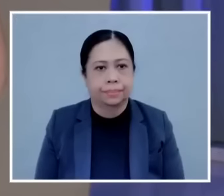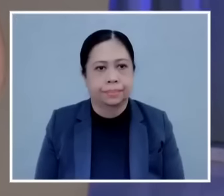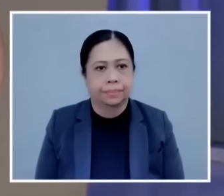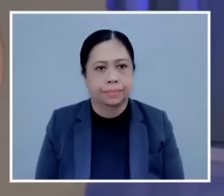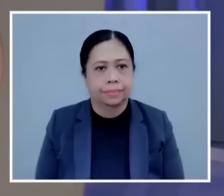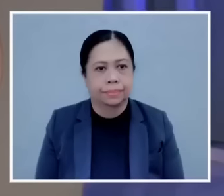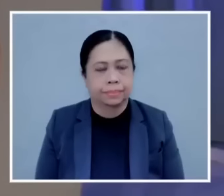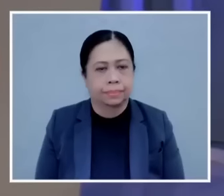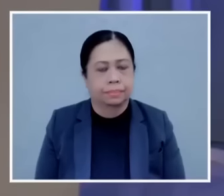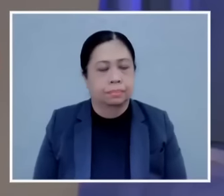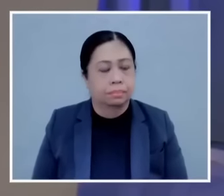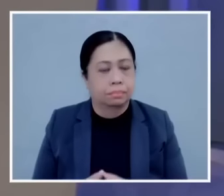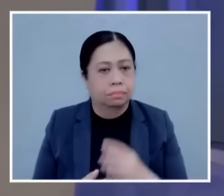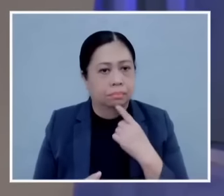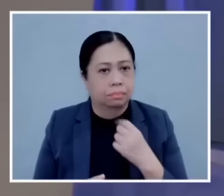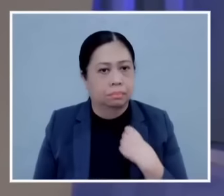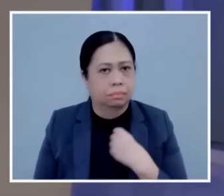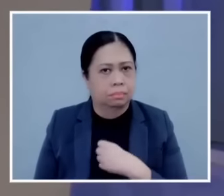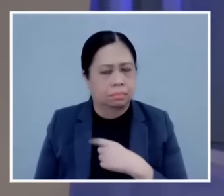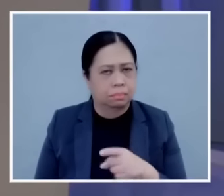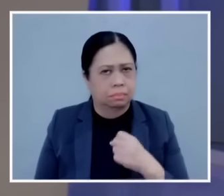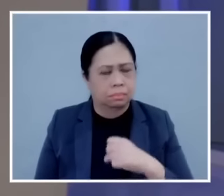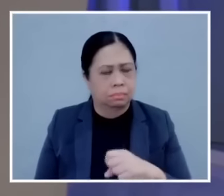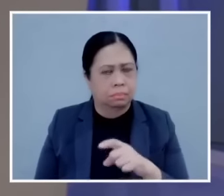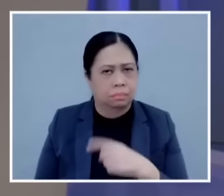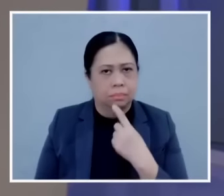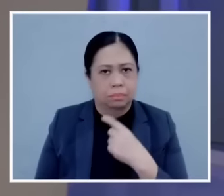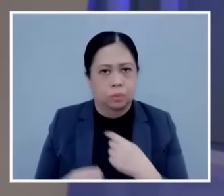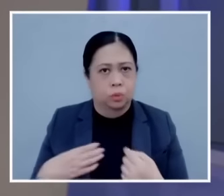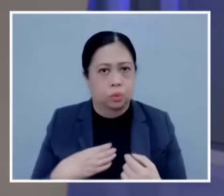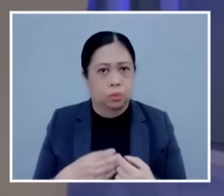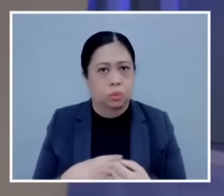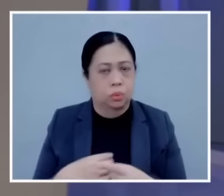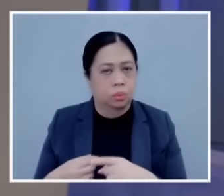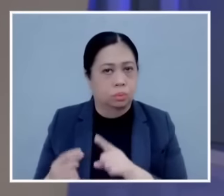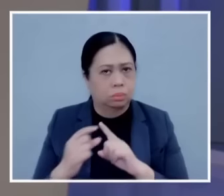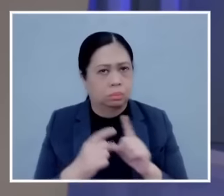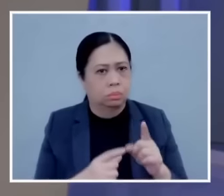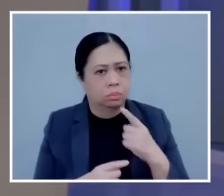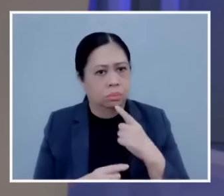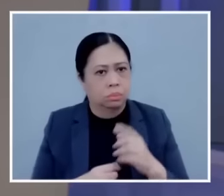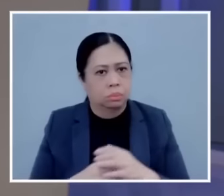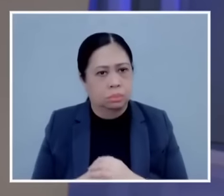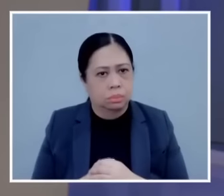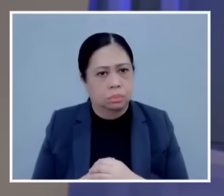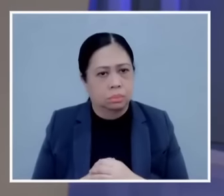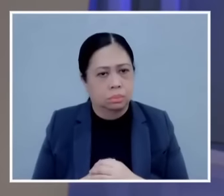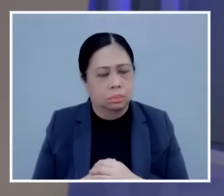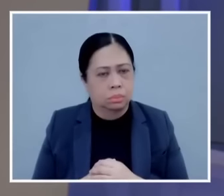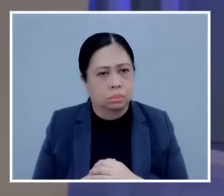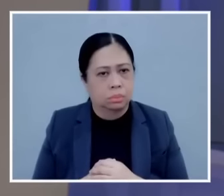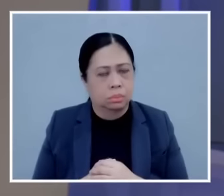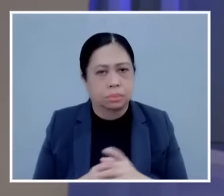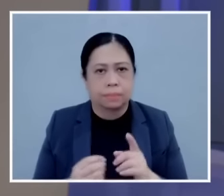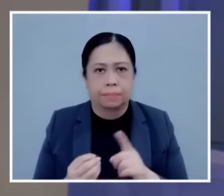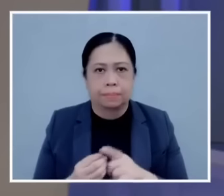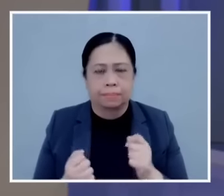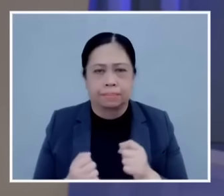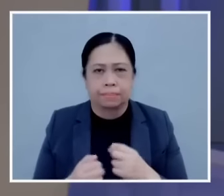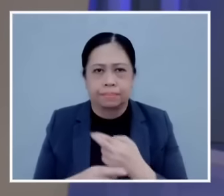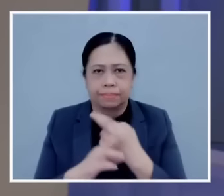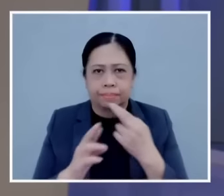Pinalagan ng mga senador ang pahayag ng mga kongresista na walang respeto ang Senado sa